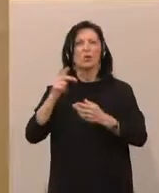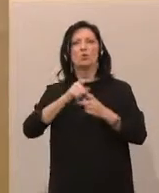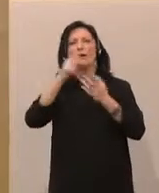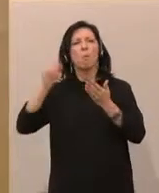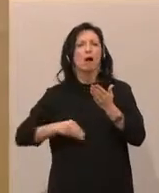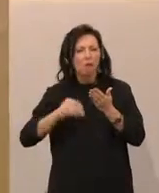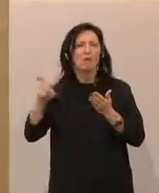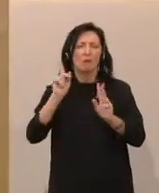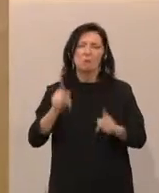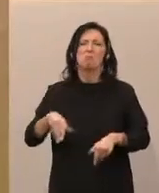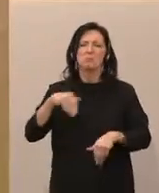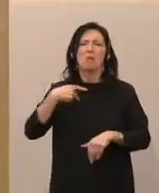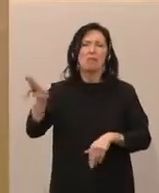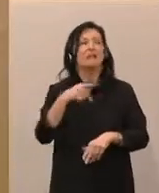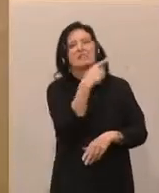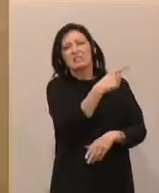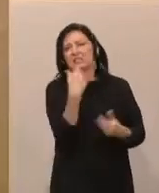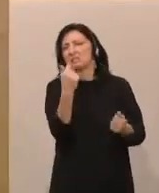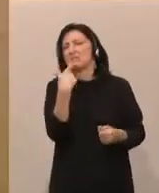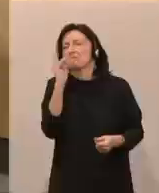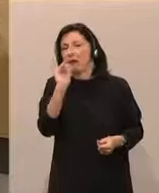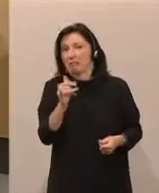ihnen jetzt natürlicher zustimmung gegeben